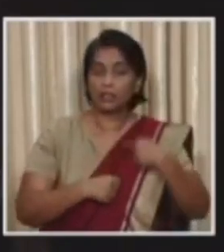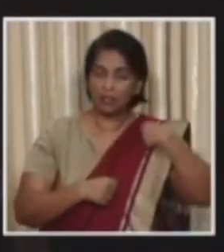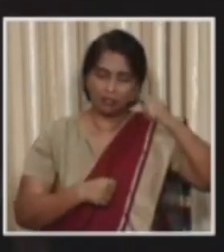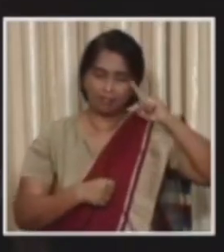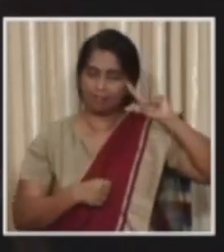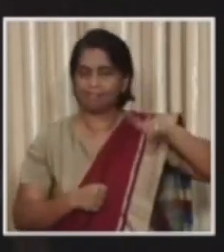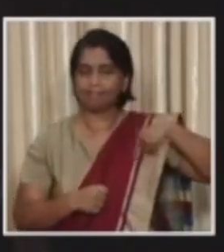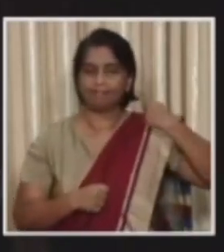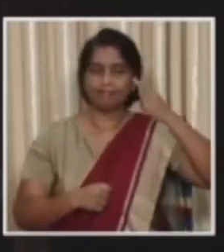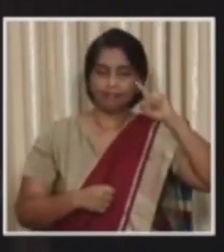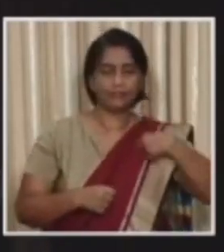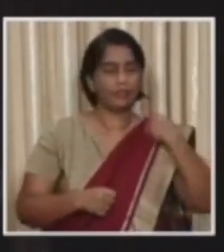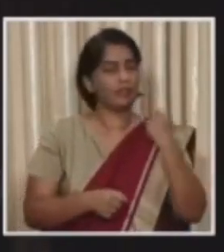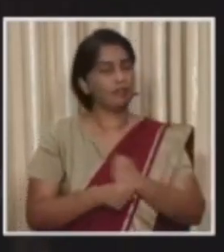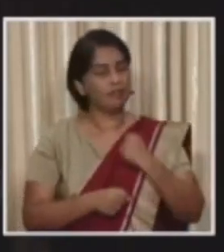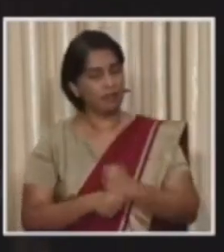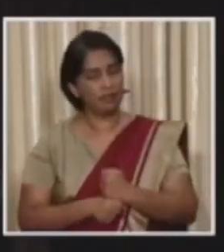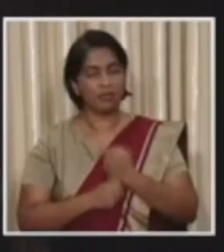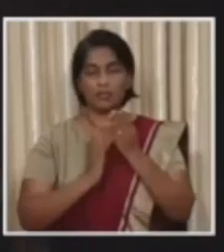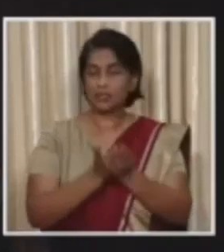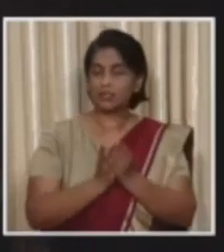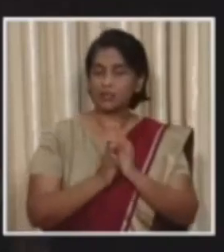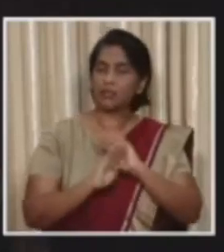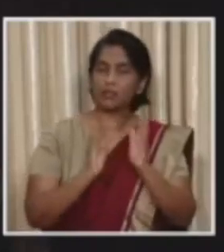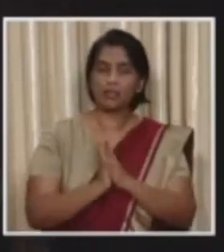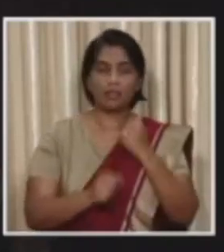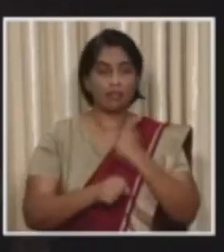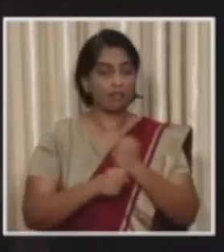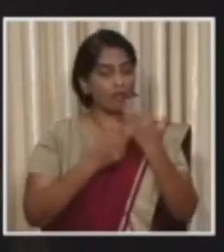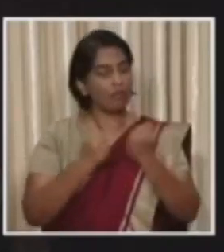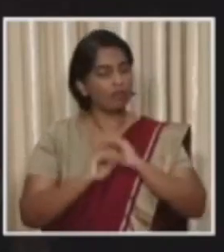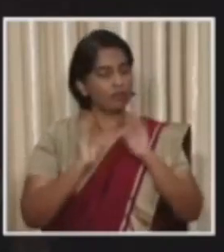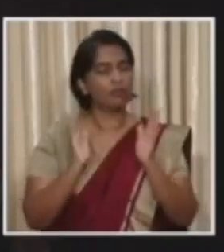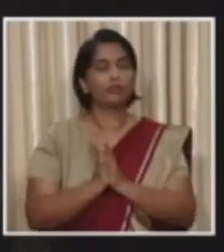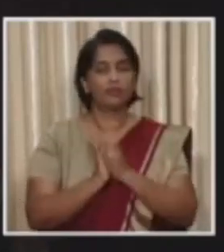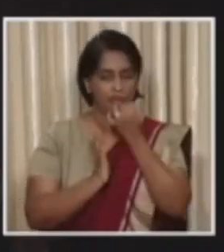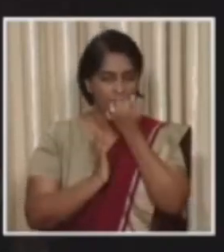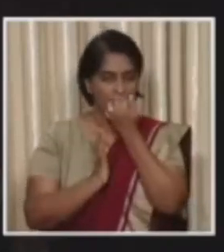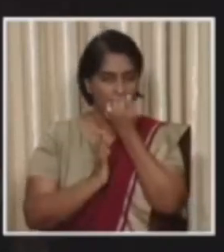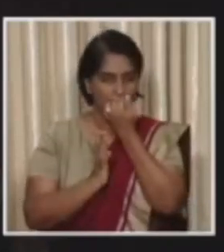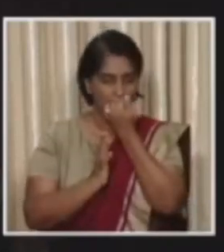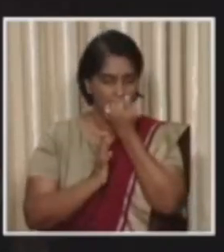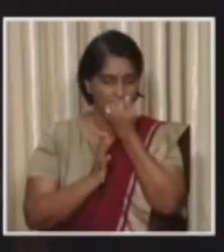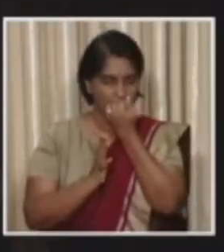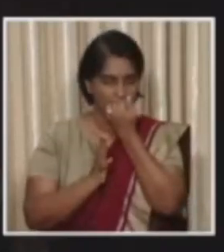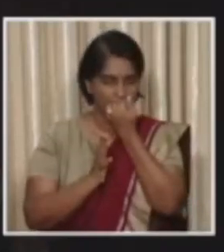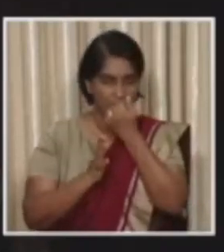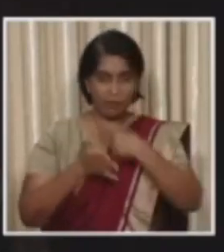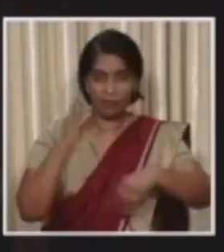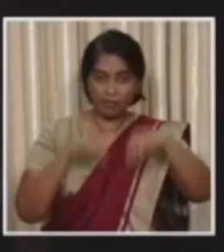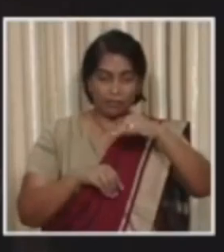මතේ මේ රාජ්‍යත් රාජ්‍ය සම්පතුත් මේ රාජ්‍යට ලැබිය හැකි සියලු දේත් දේශපාලනඥයන්ගේ